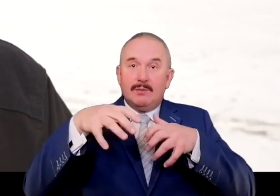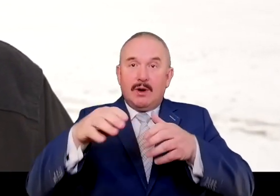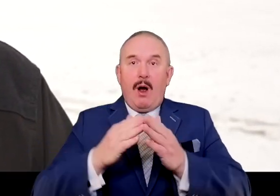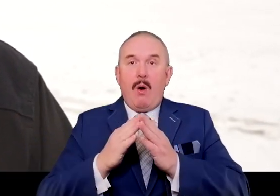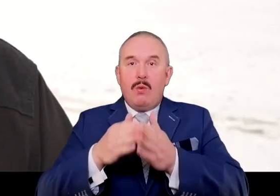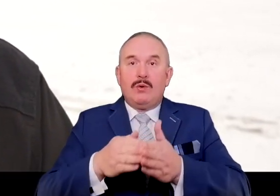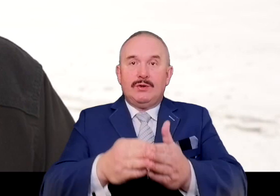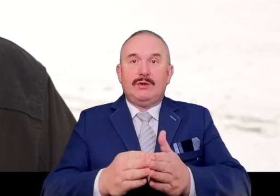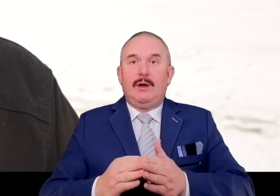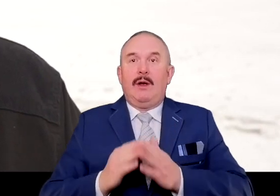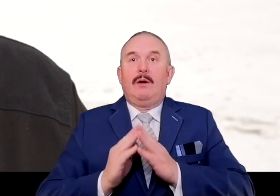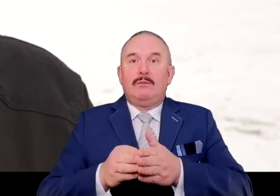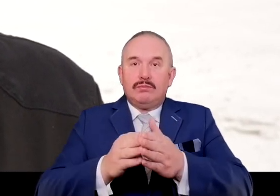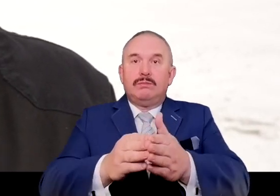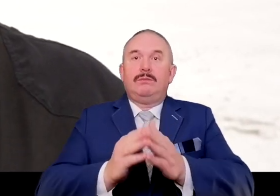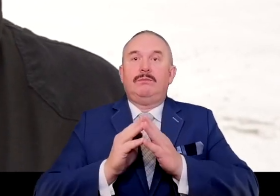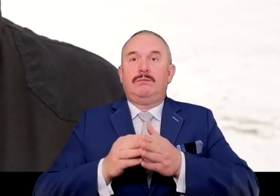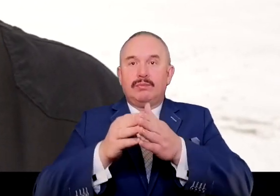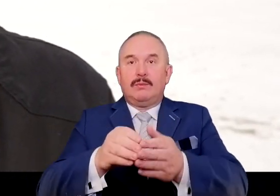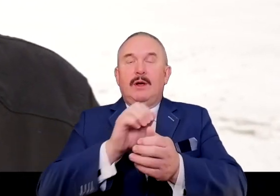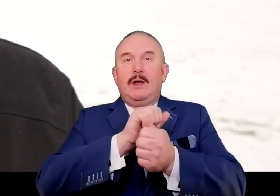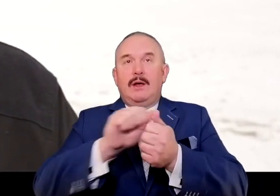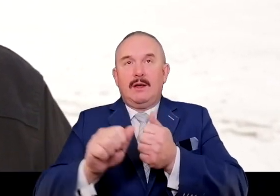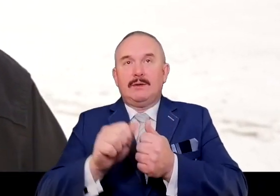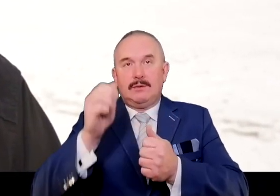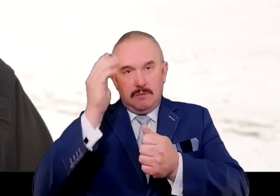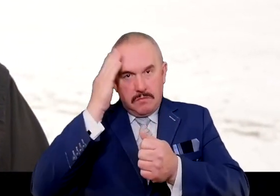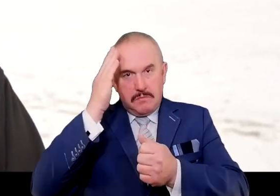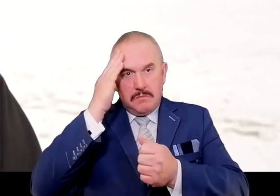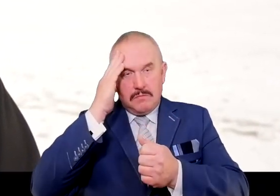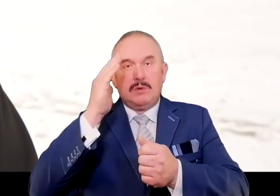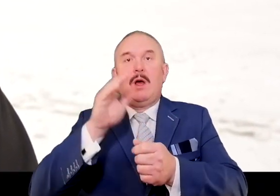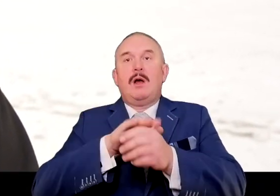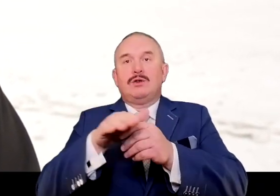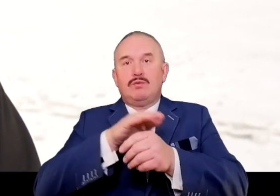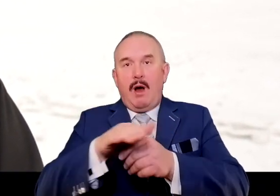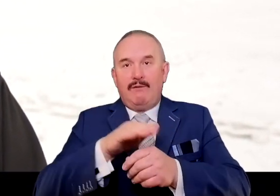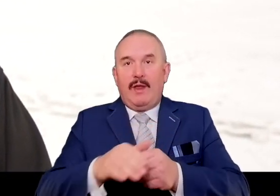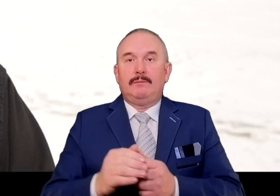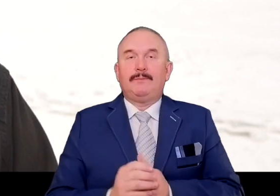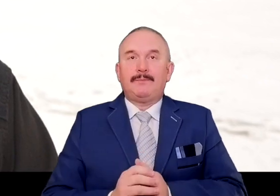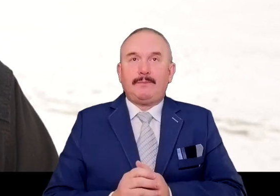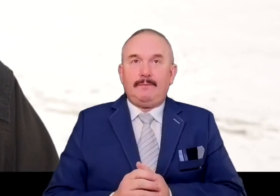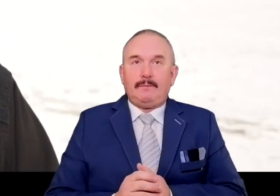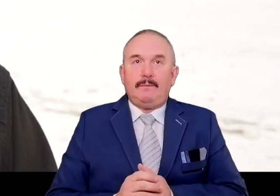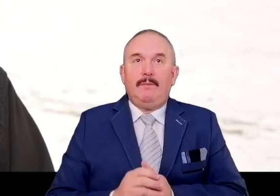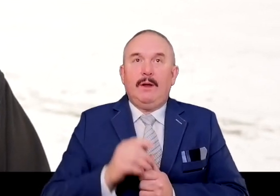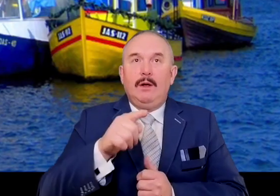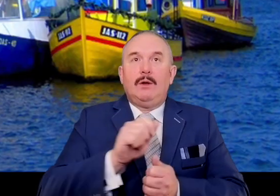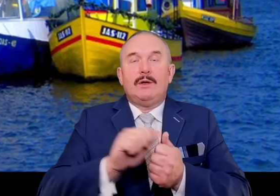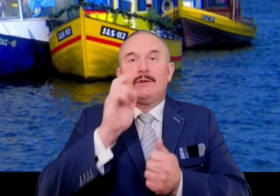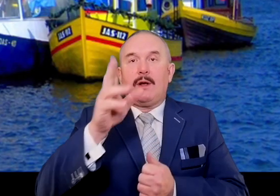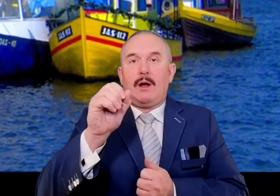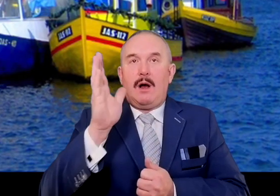łodziową. To jest jedna z dwóch takich pielgrzymek odbywających się na terenie